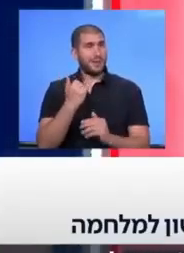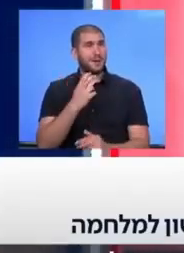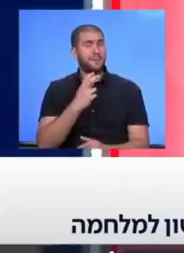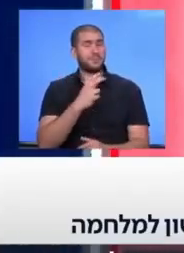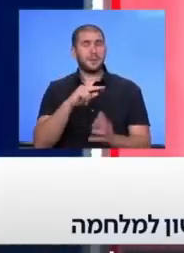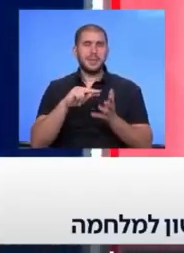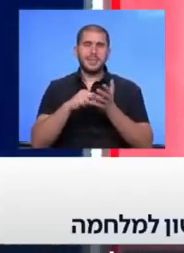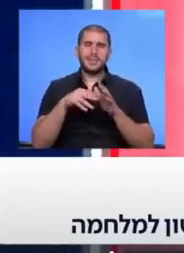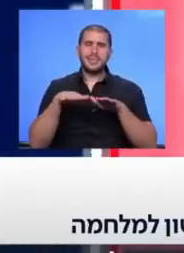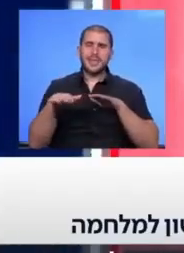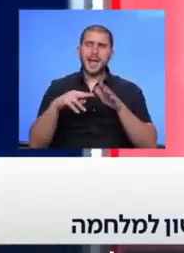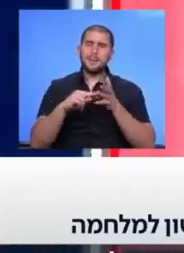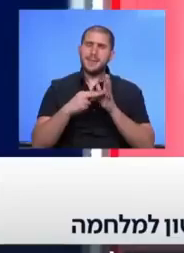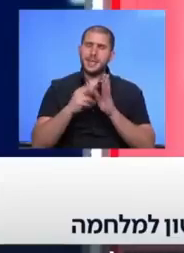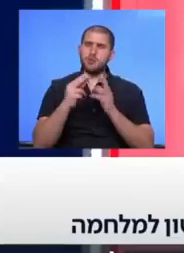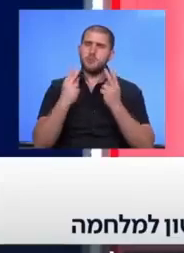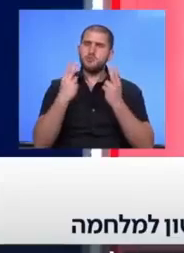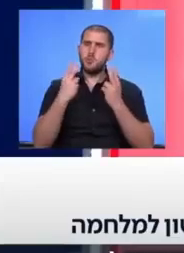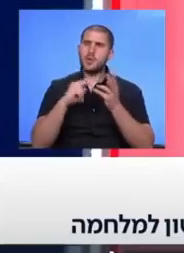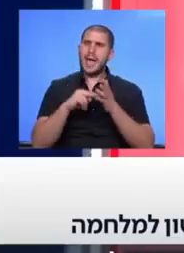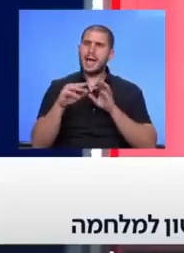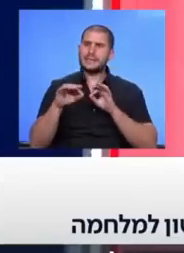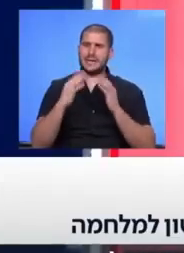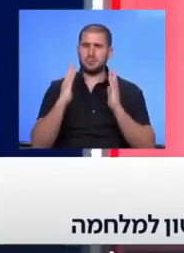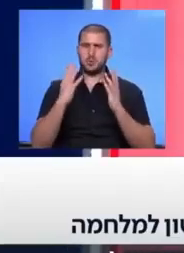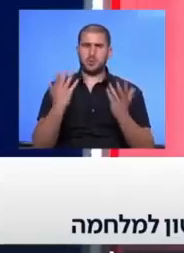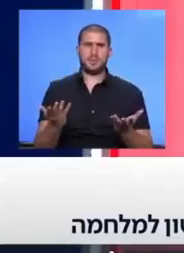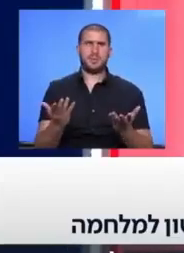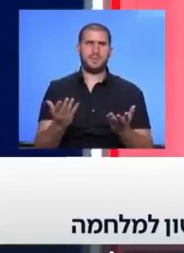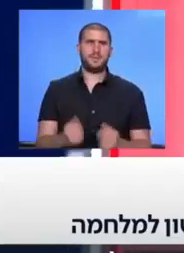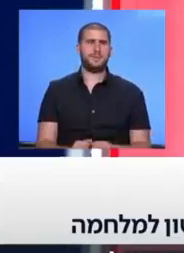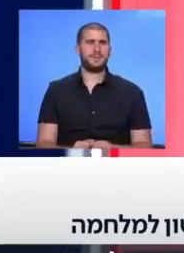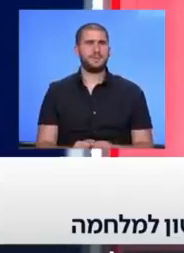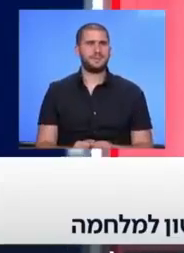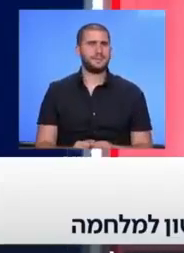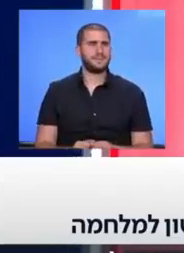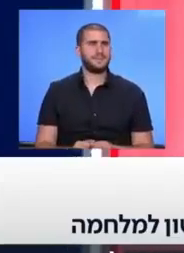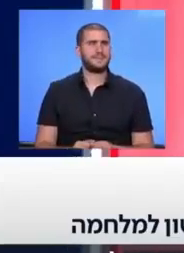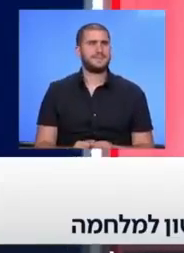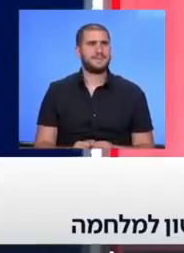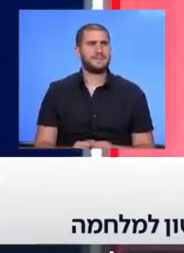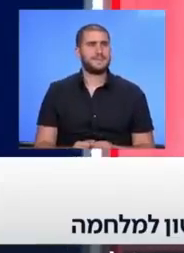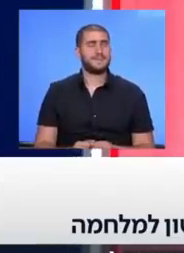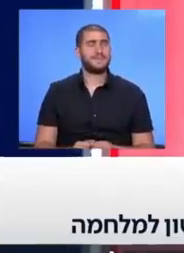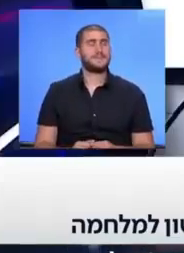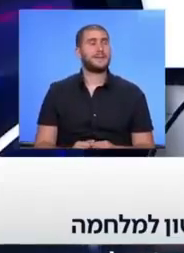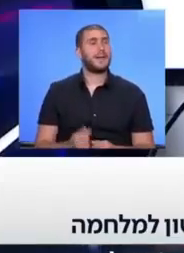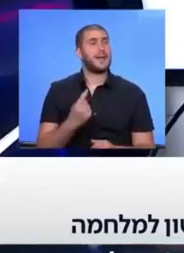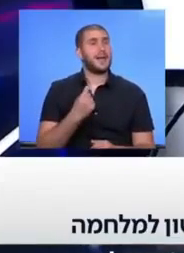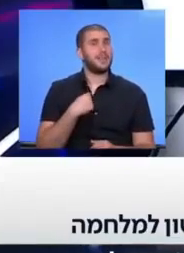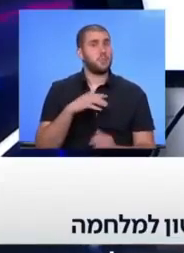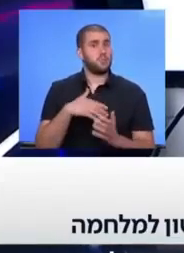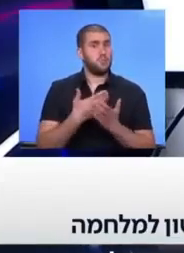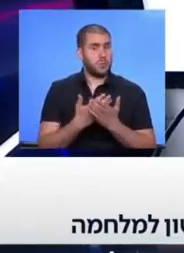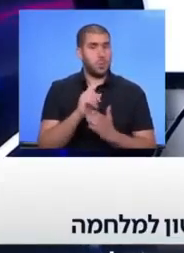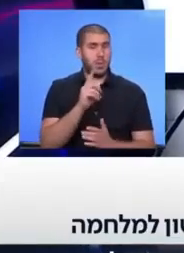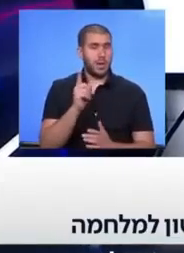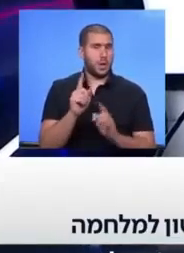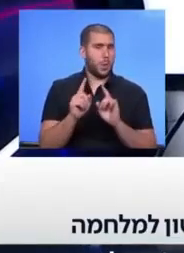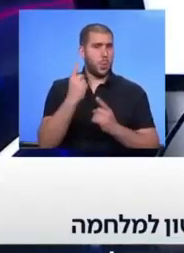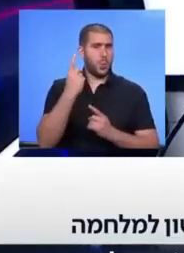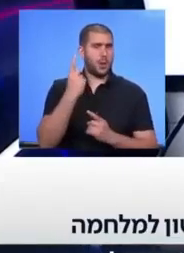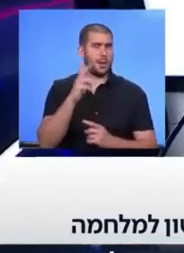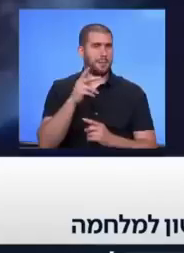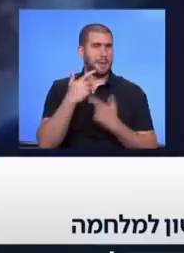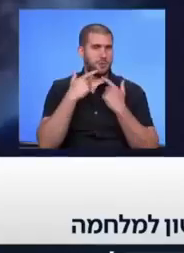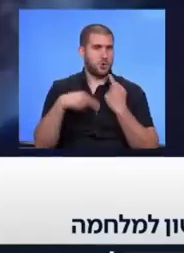פה משמעות אסטרטגית. שחרור חטופים זה לא... רגע, קצר. אני מודה שאולי זה חורג